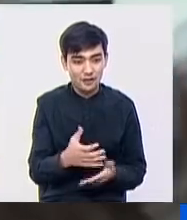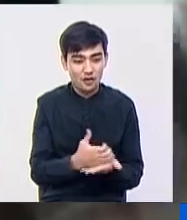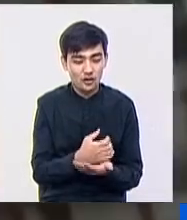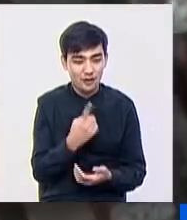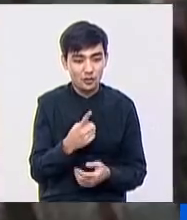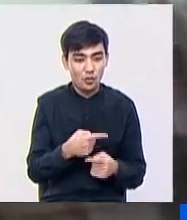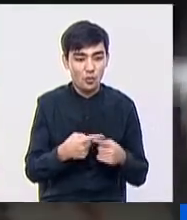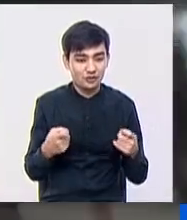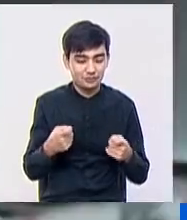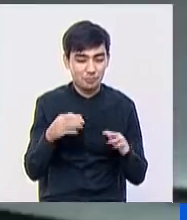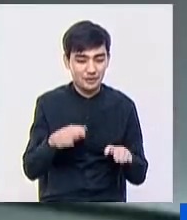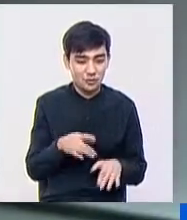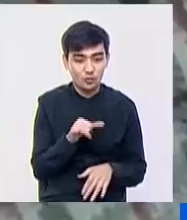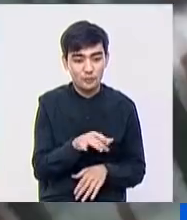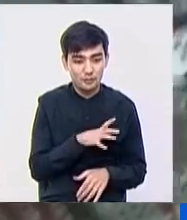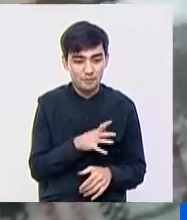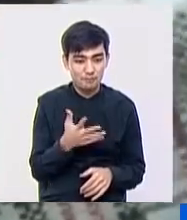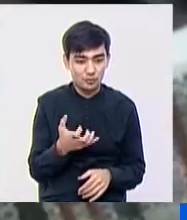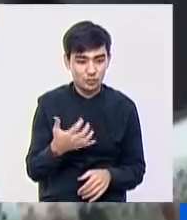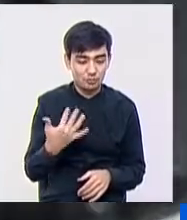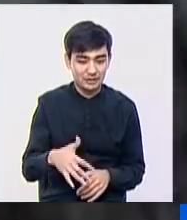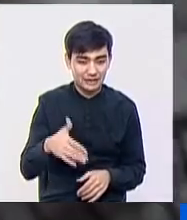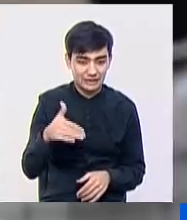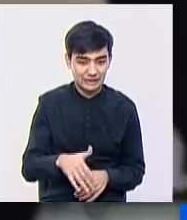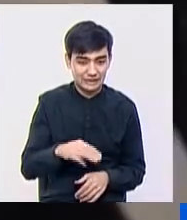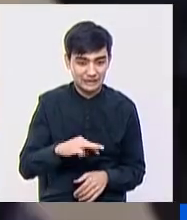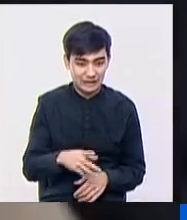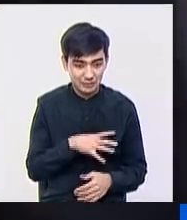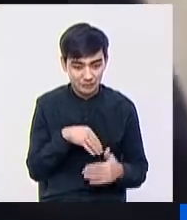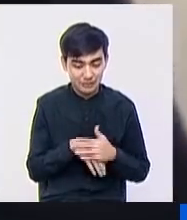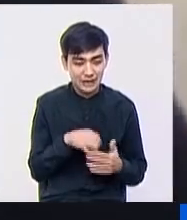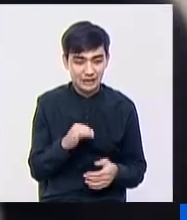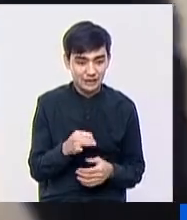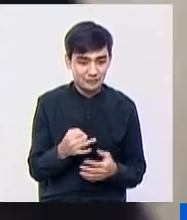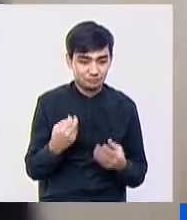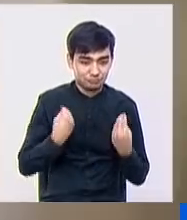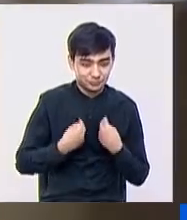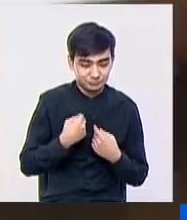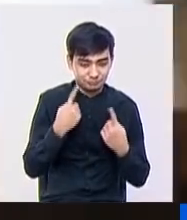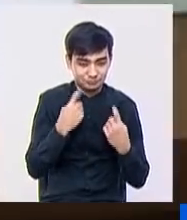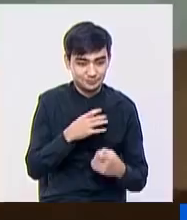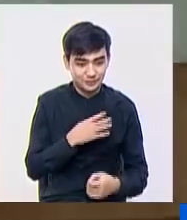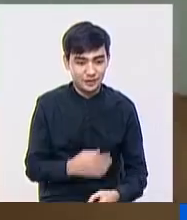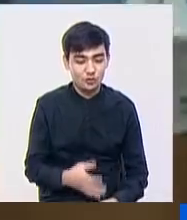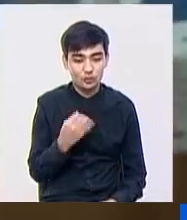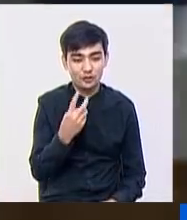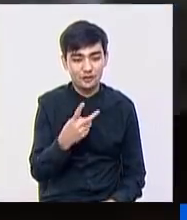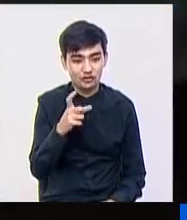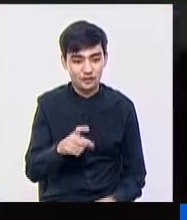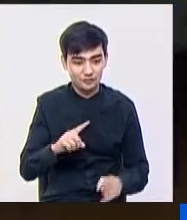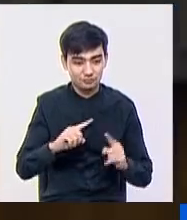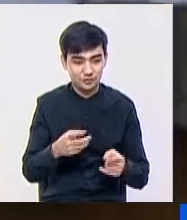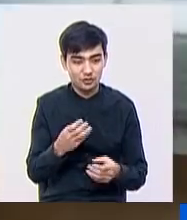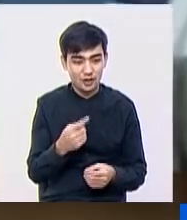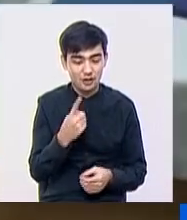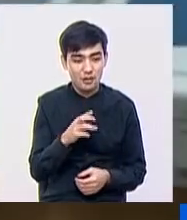из гостиниц, и у них при себе были 550 тысяч тенге, а также наркотики и брендовая одежда. Еще двоих задержали на одном